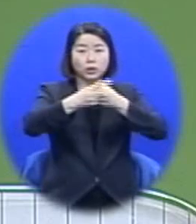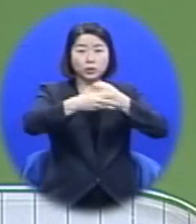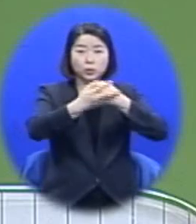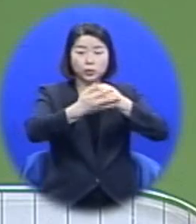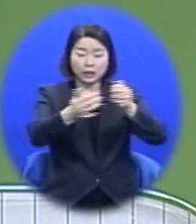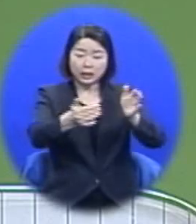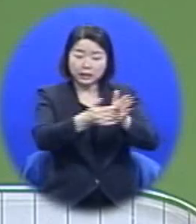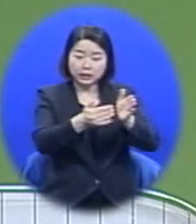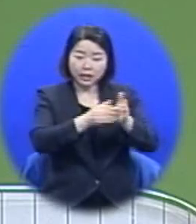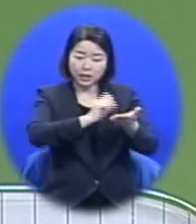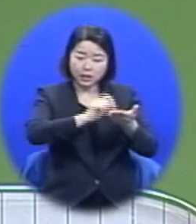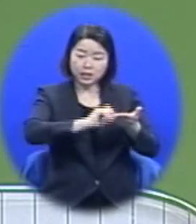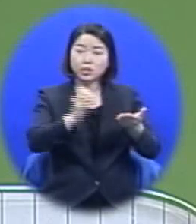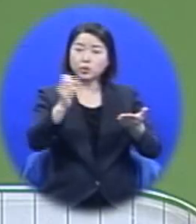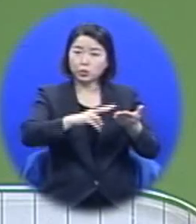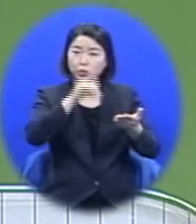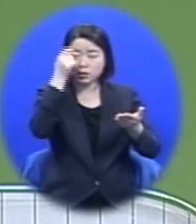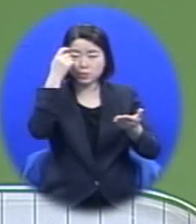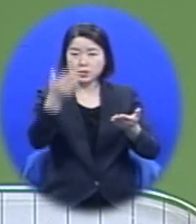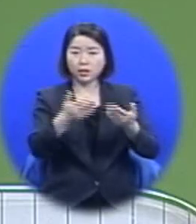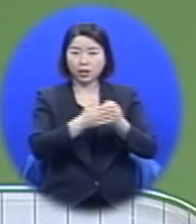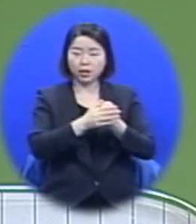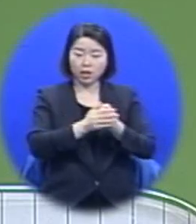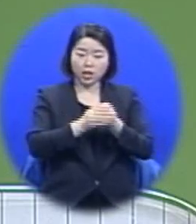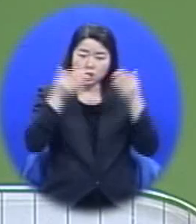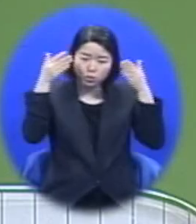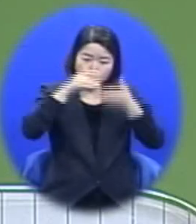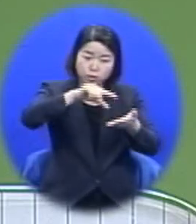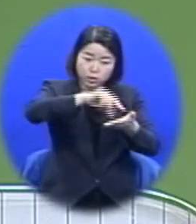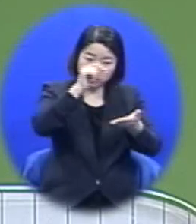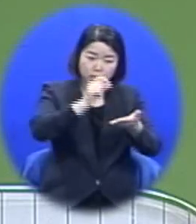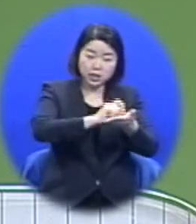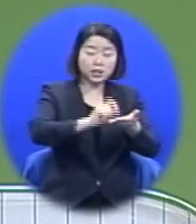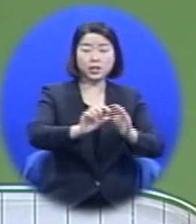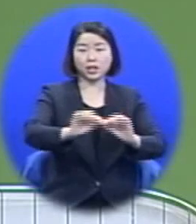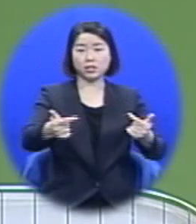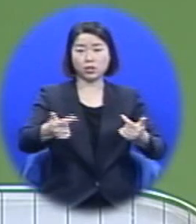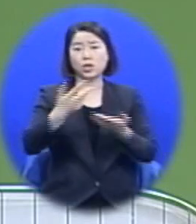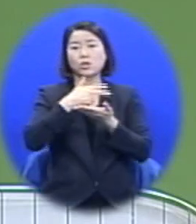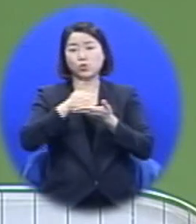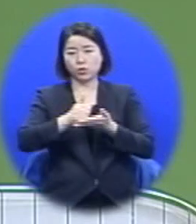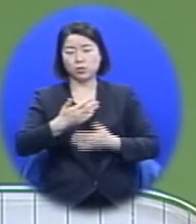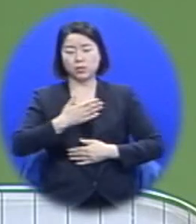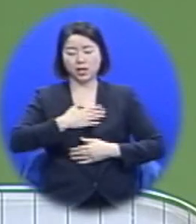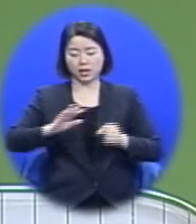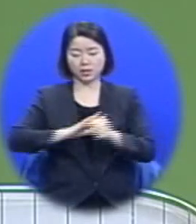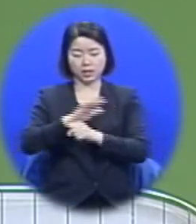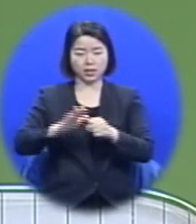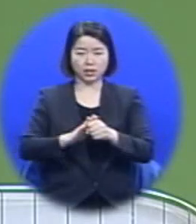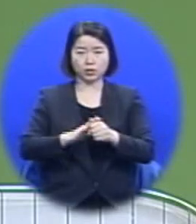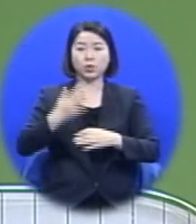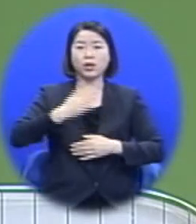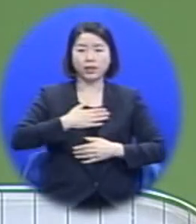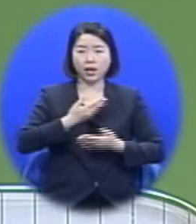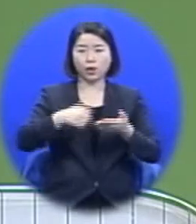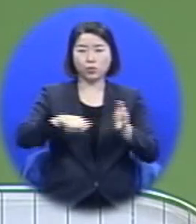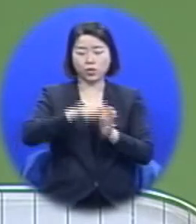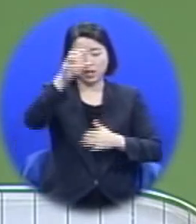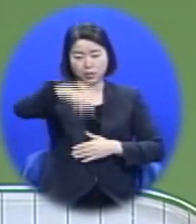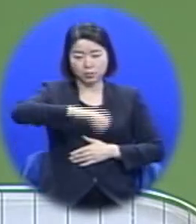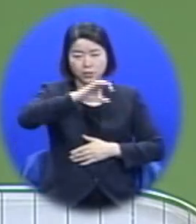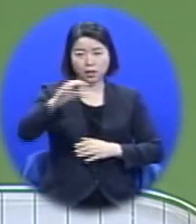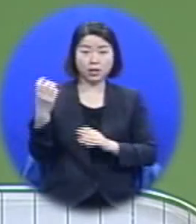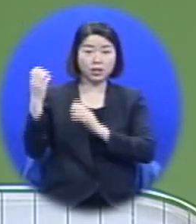쓰라고 하느냐 초점이 1기가 아닙니다 주님은 나를 사랑하시고 나를 위해 십자가 지셨네 있고